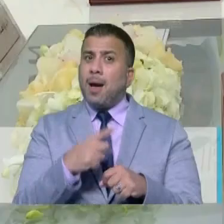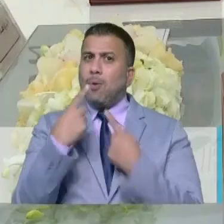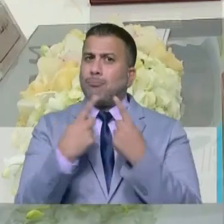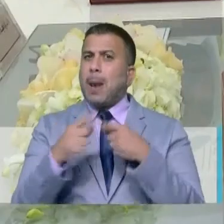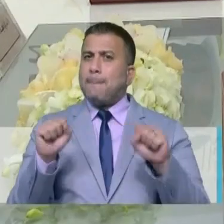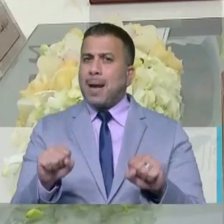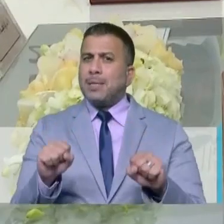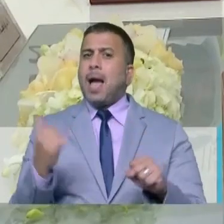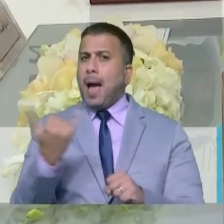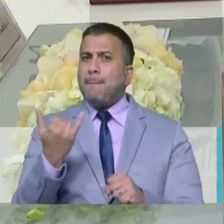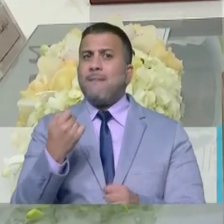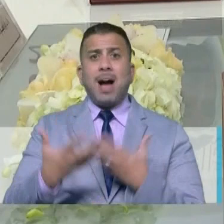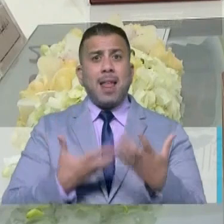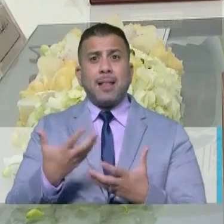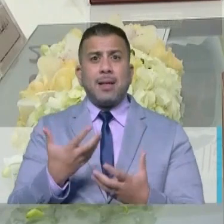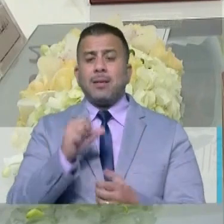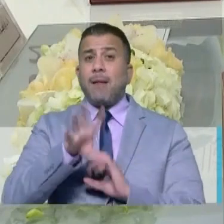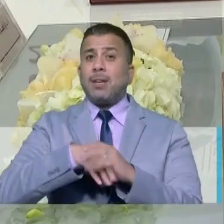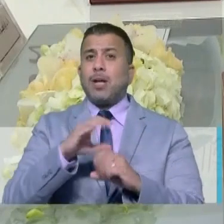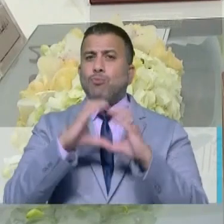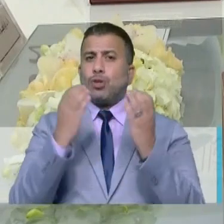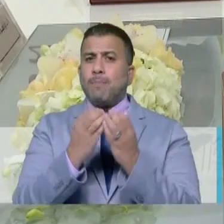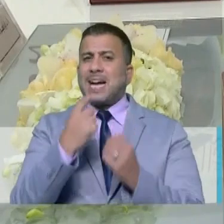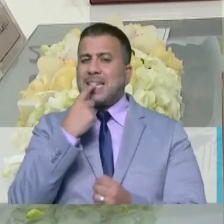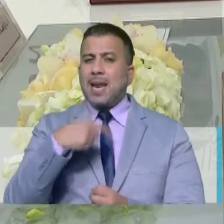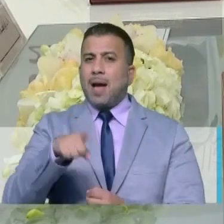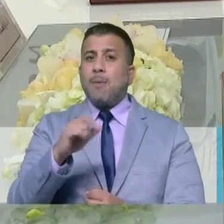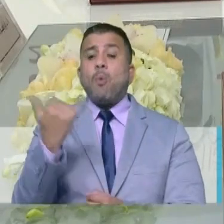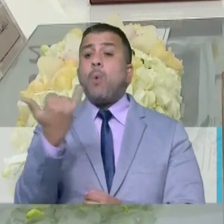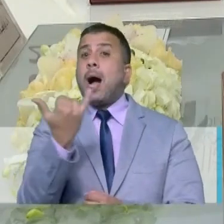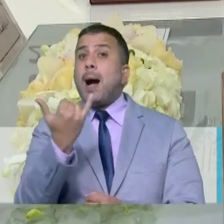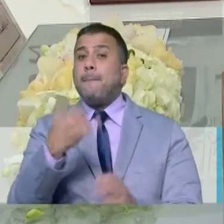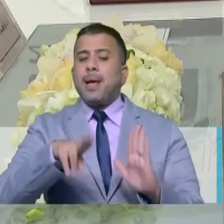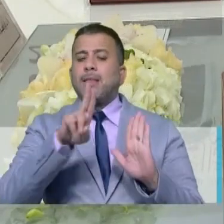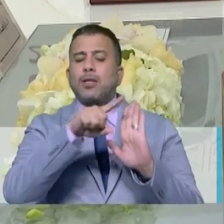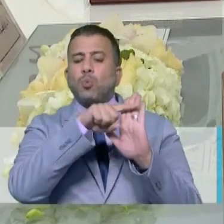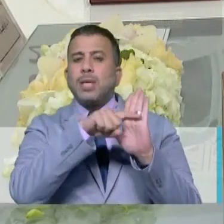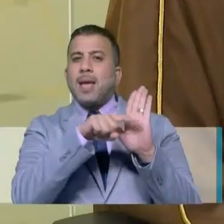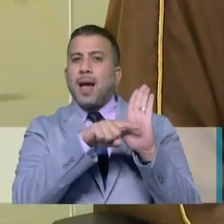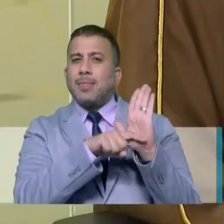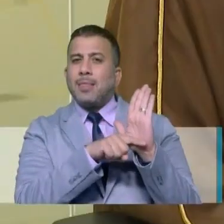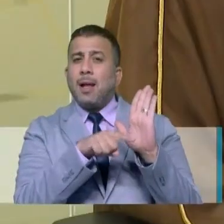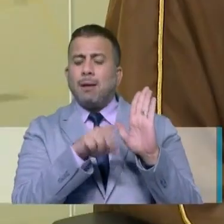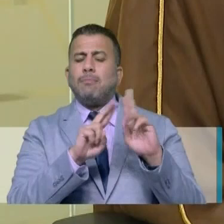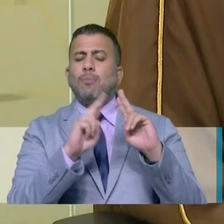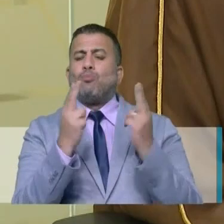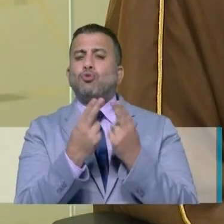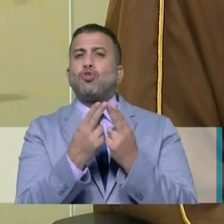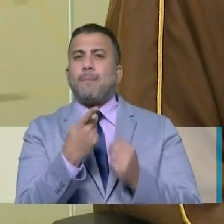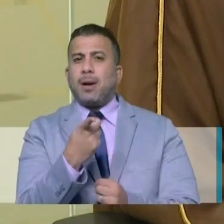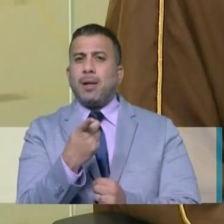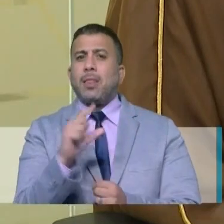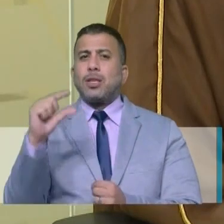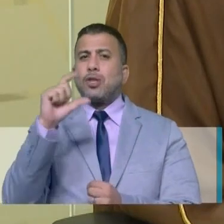تناول المجلس اهم الفعاليات التي نفذها المجمع خلال العام واهم التوصيات التي خرج بها